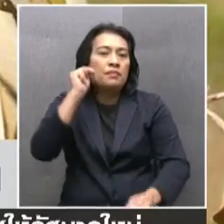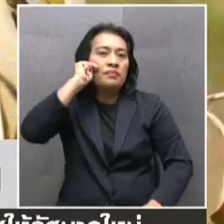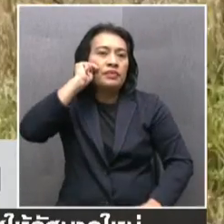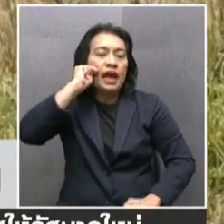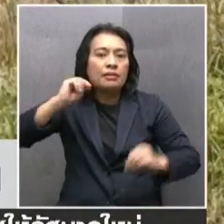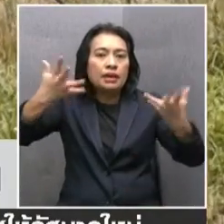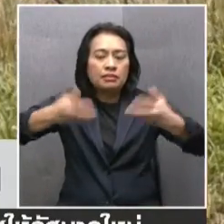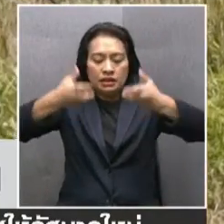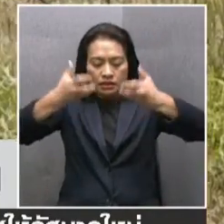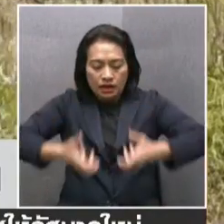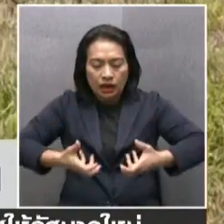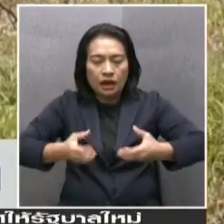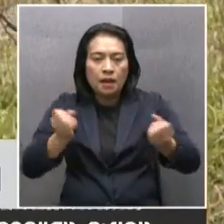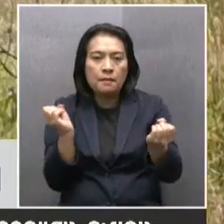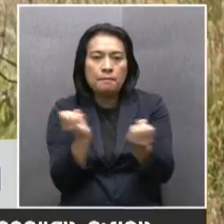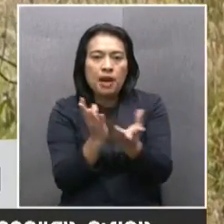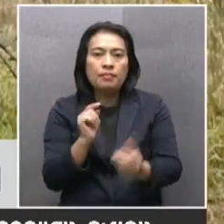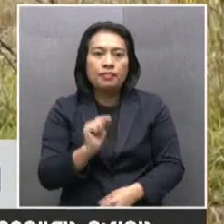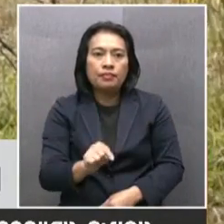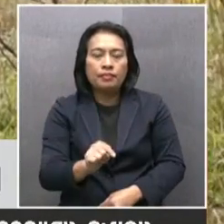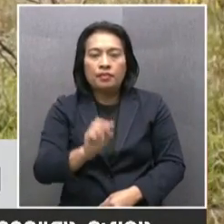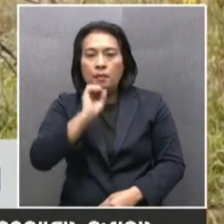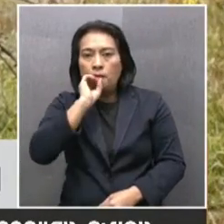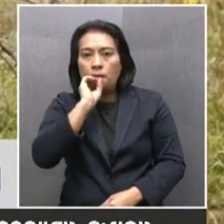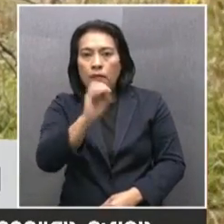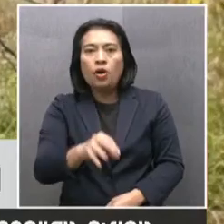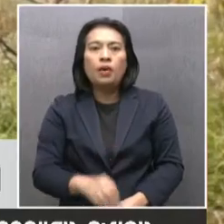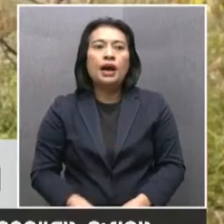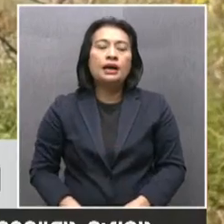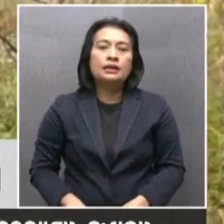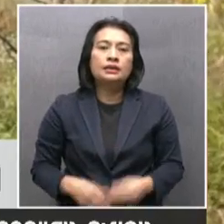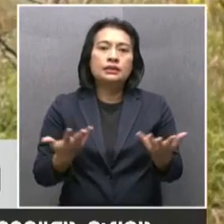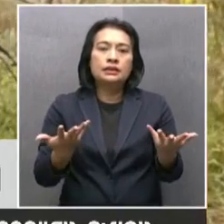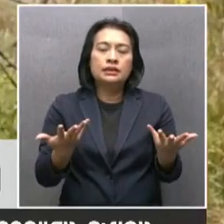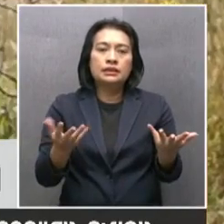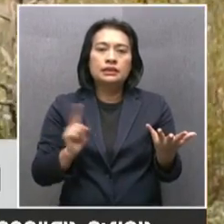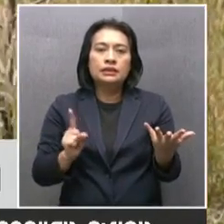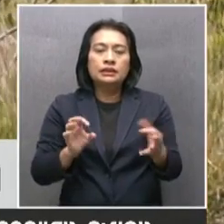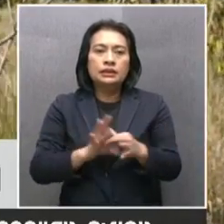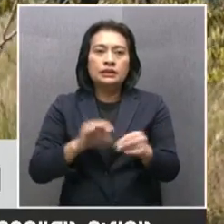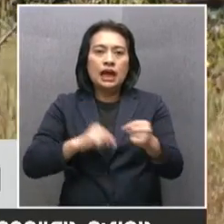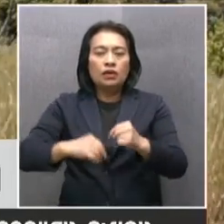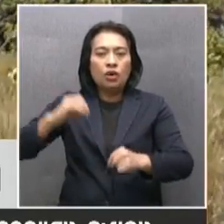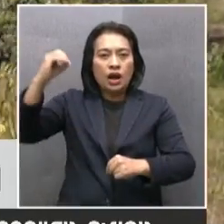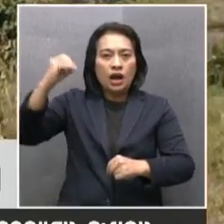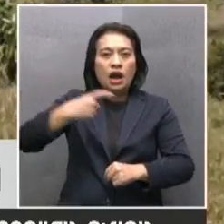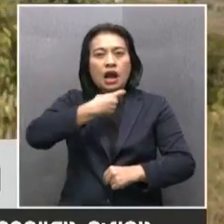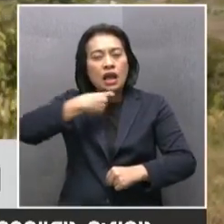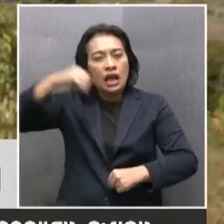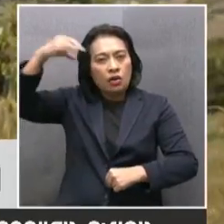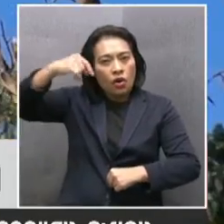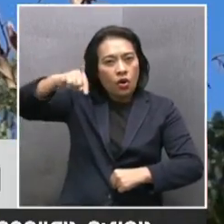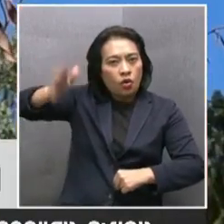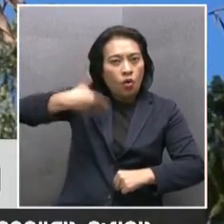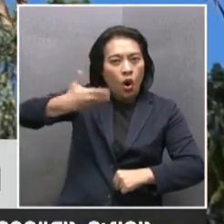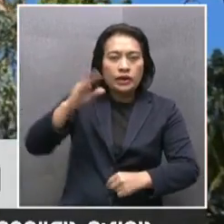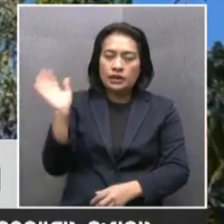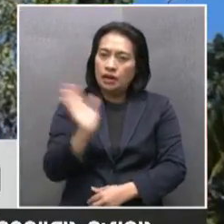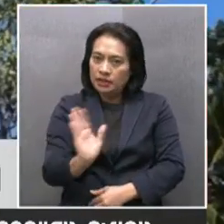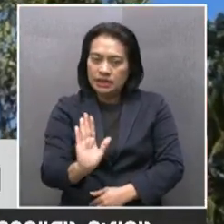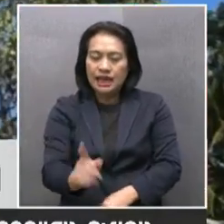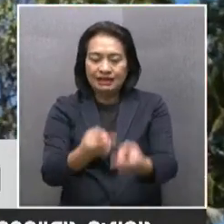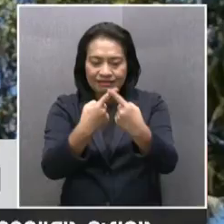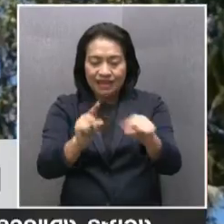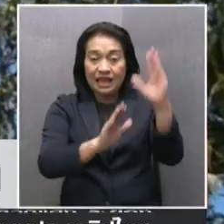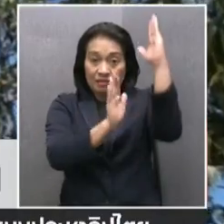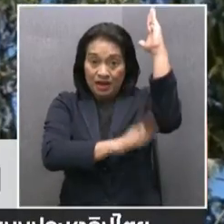กปีนั้นนะครับระบุว่ากรณีดังกล่าวไม่ได้เกิดขึ้นจากผลกระทบของเอลนิโญแต่ว่าเป็นเพราะปัจจุบันนี้พื้นที่ภาค